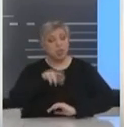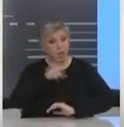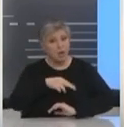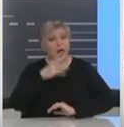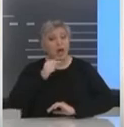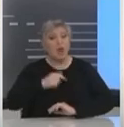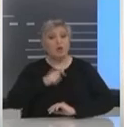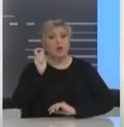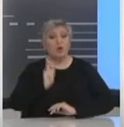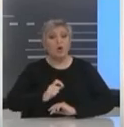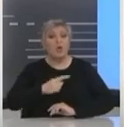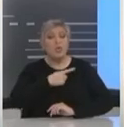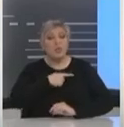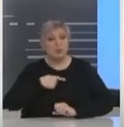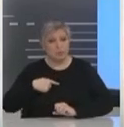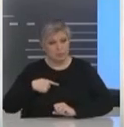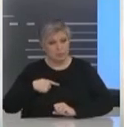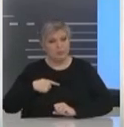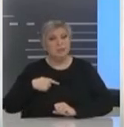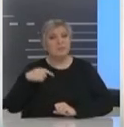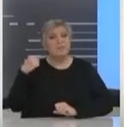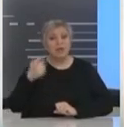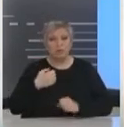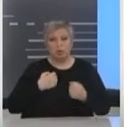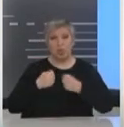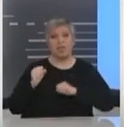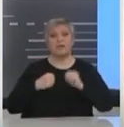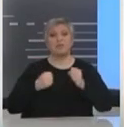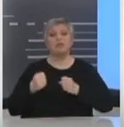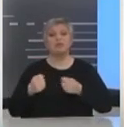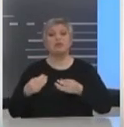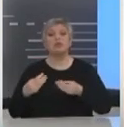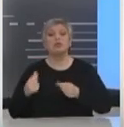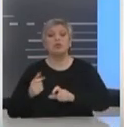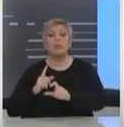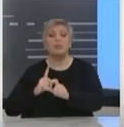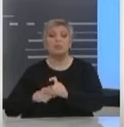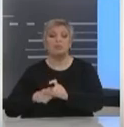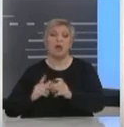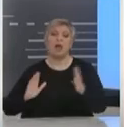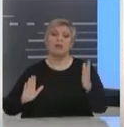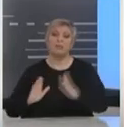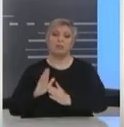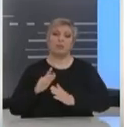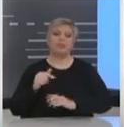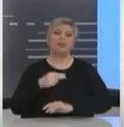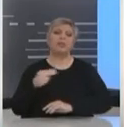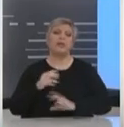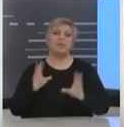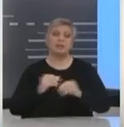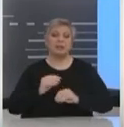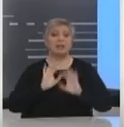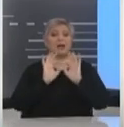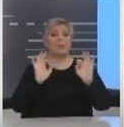αντίθετη προς την ανθεληνική στάση του κόμματος στο ζήτημα της Μακεδονίας, και γράφει το παρακάτω